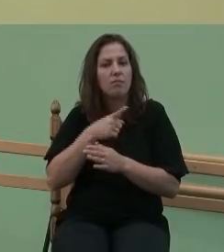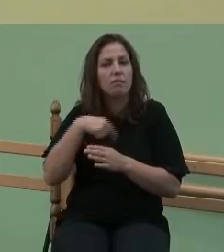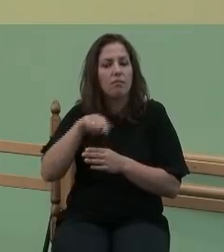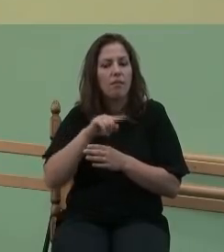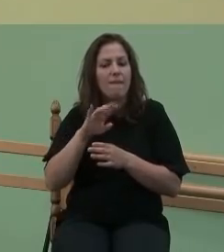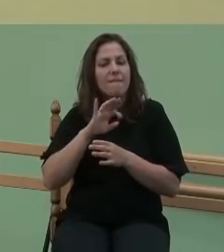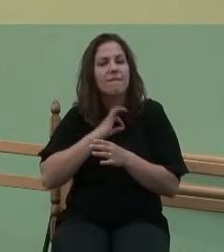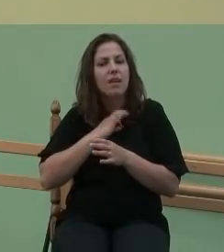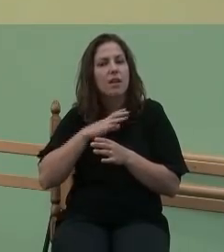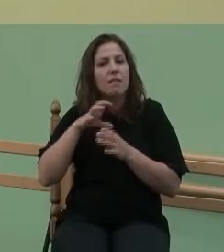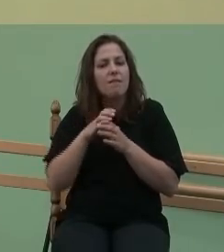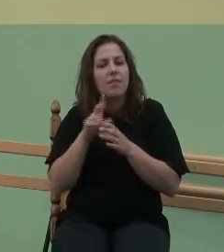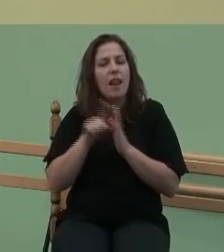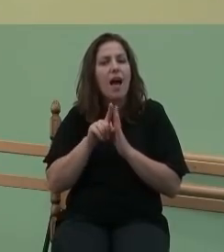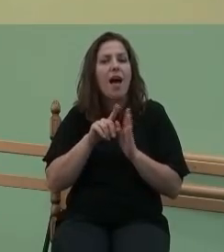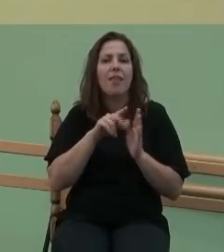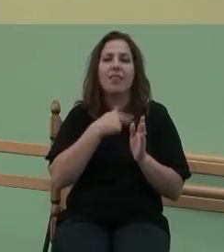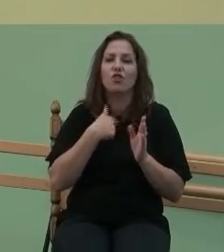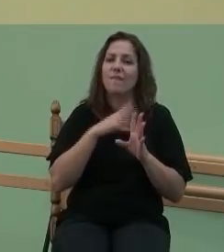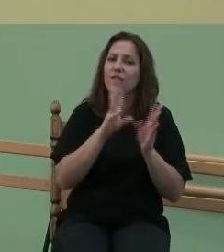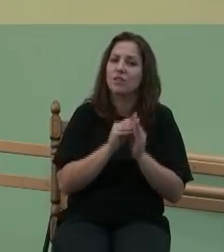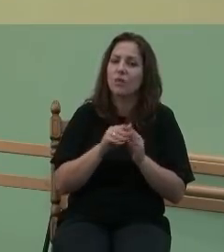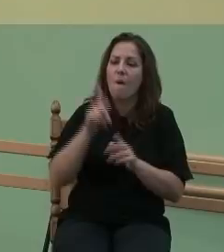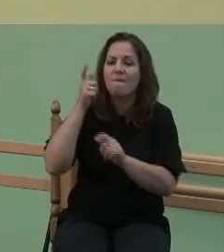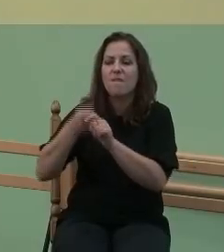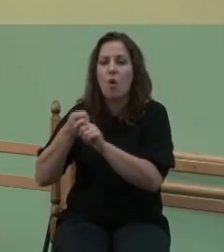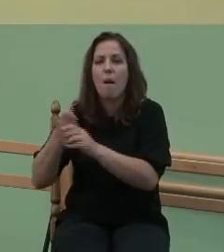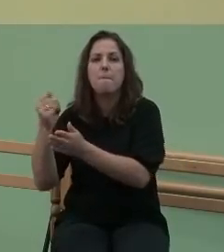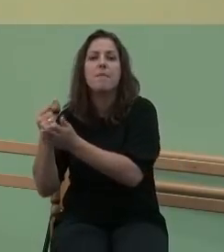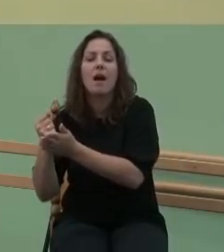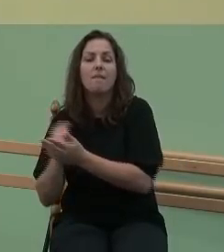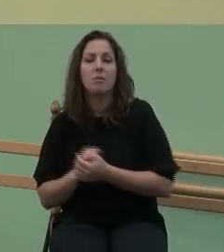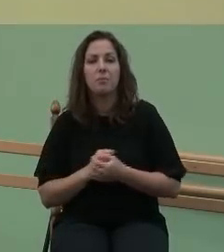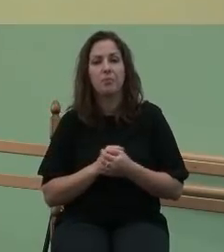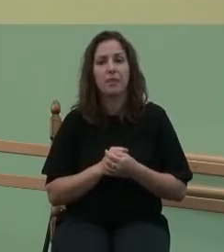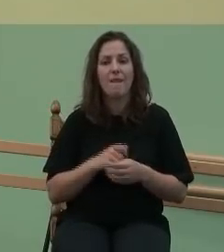dla naszych wszystko, dla wrogów aż prawo.